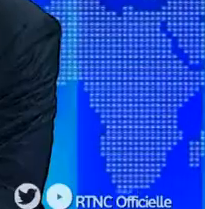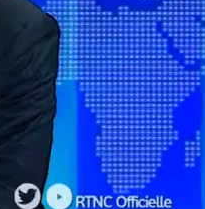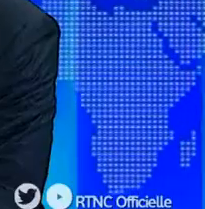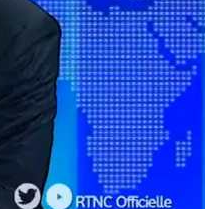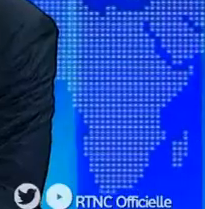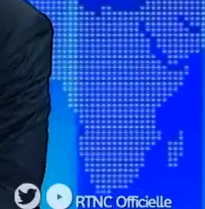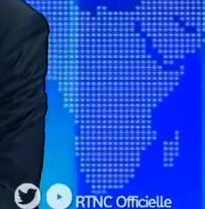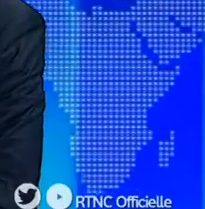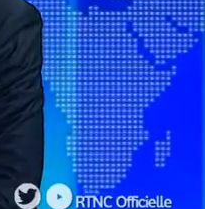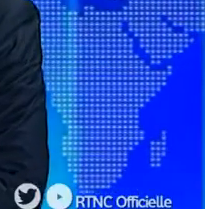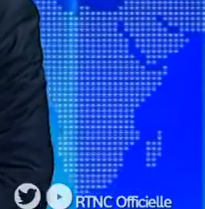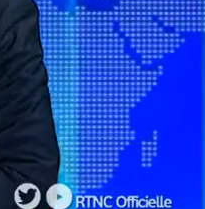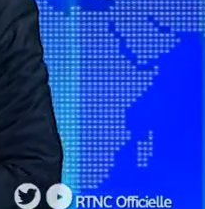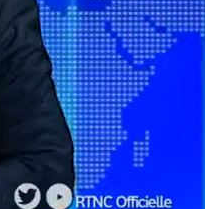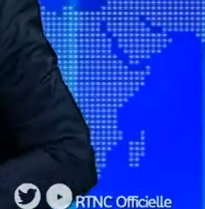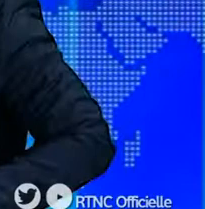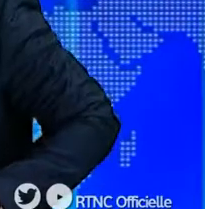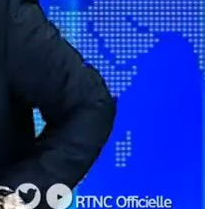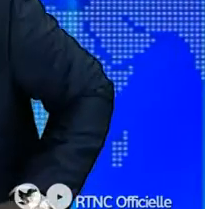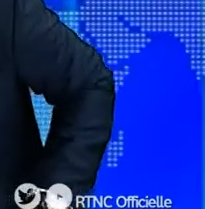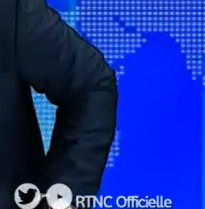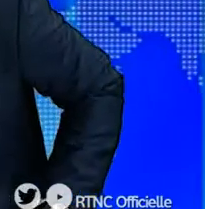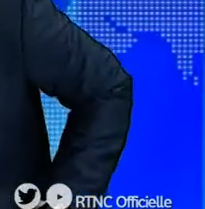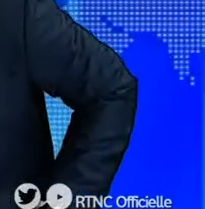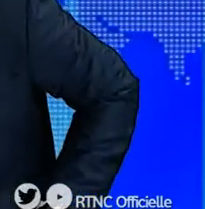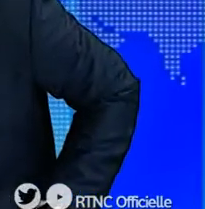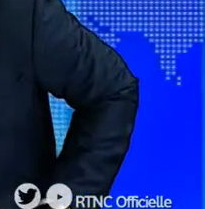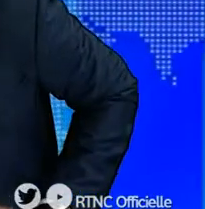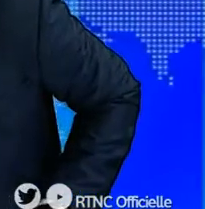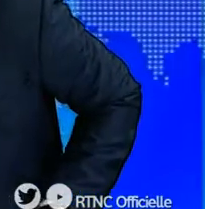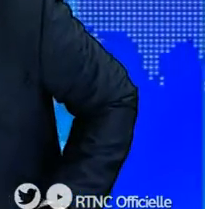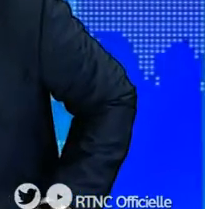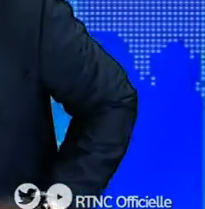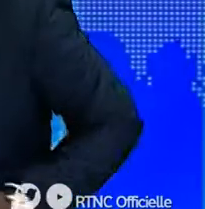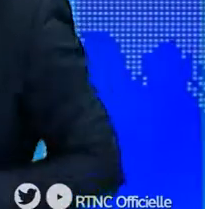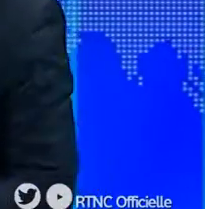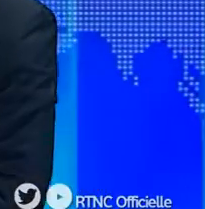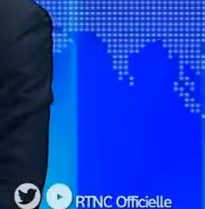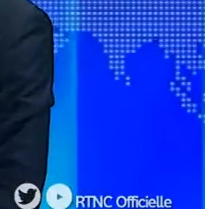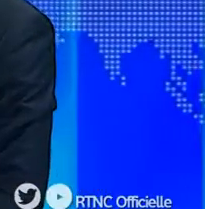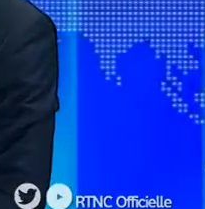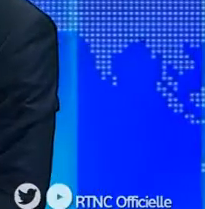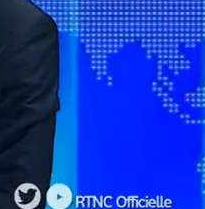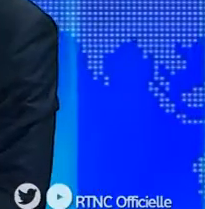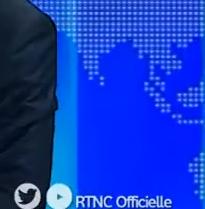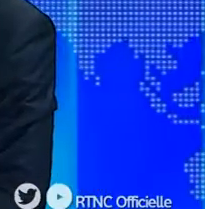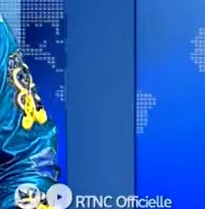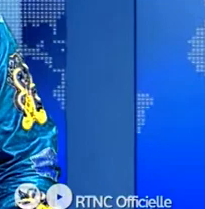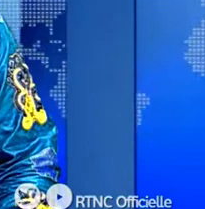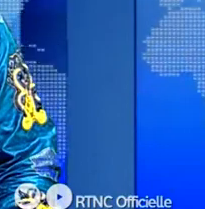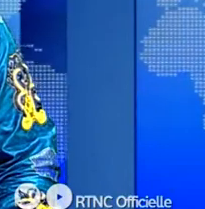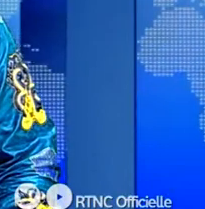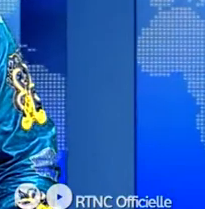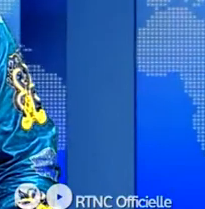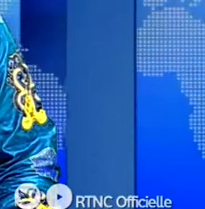un peu anticipé par inadvertance. Nous en excusons. Vous êtes conseiller principal du chef de l'État en